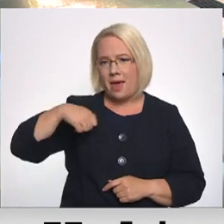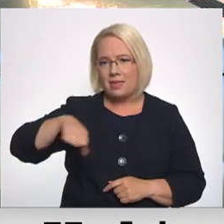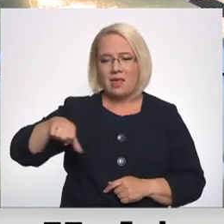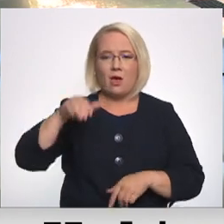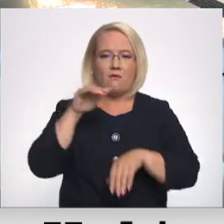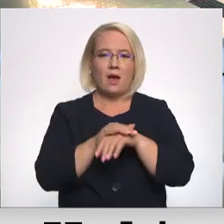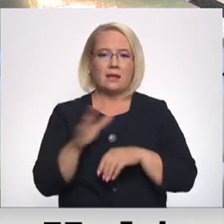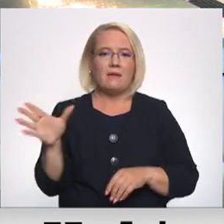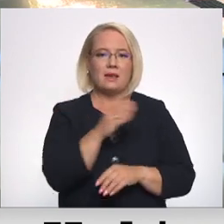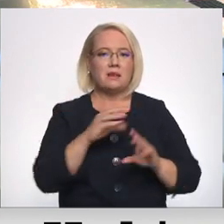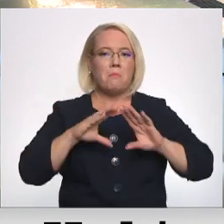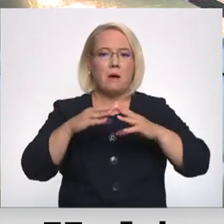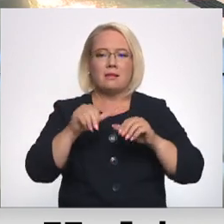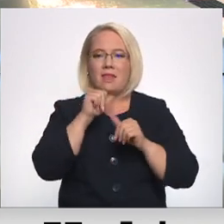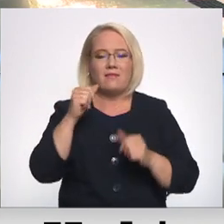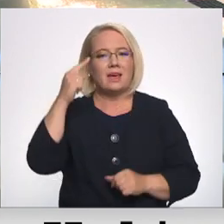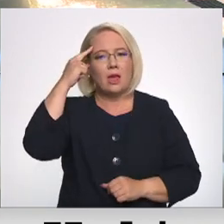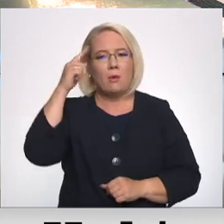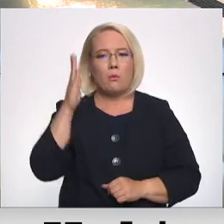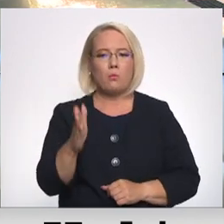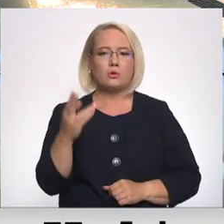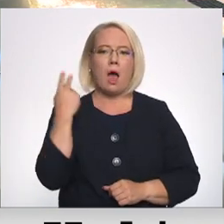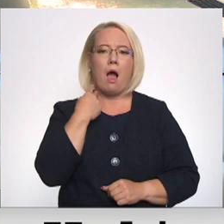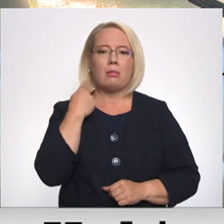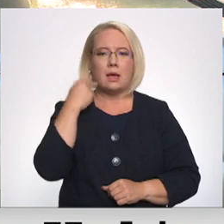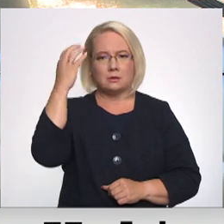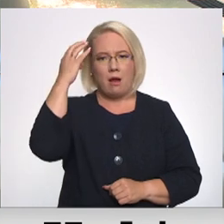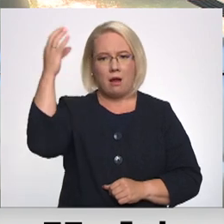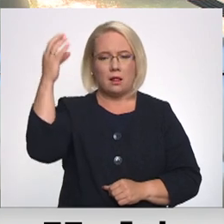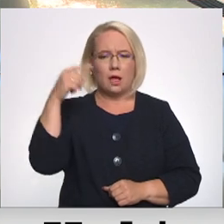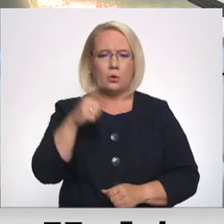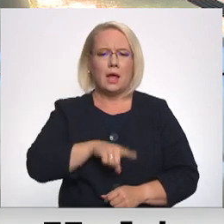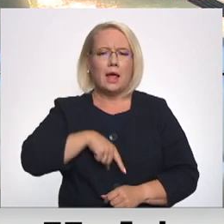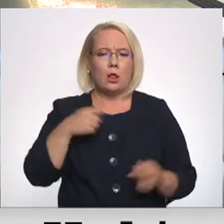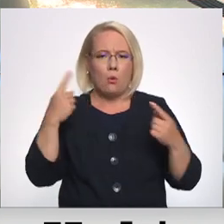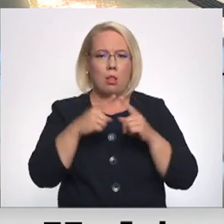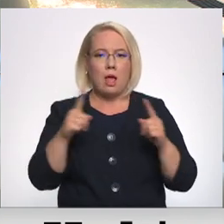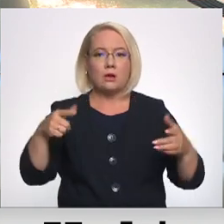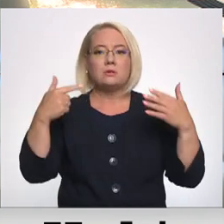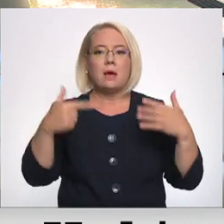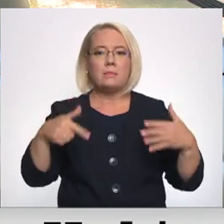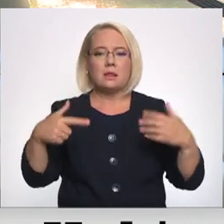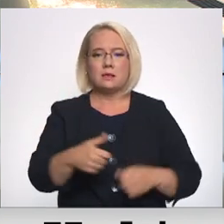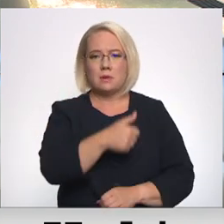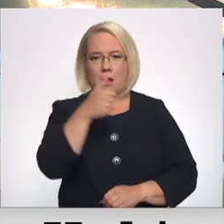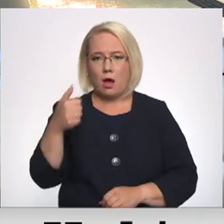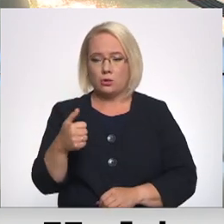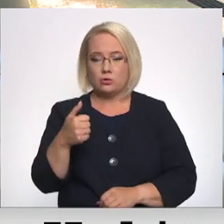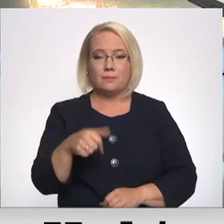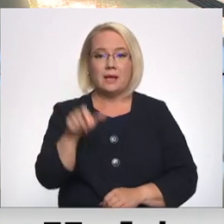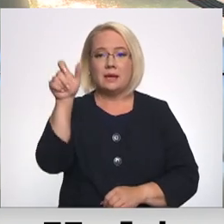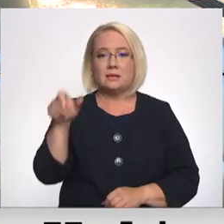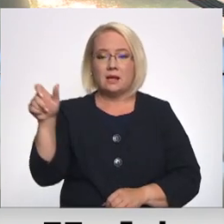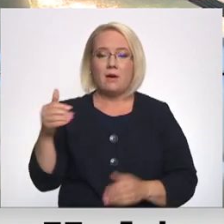visu pasauli nevarēja iedomāties, ka viņa būs Anglijas karaliene, turklāt tik ilgu laiku, veseli 70 gadus. Cilvēki